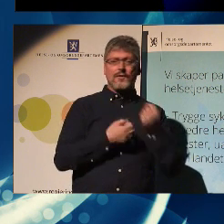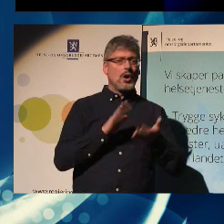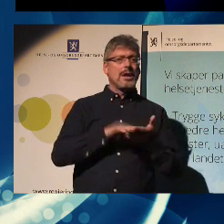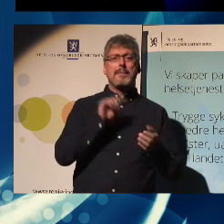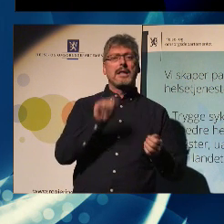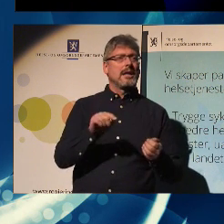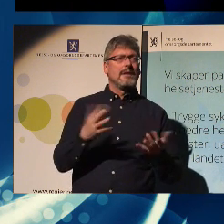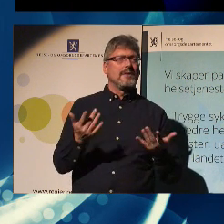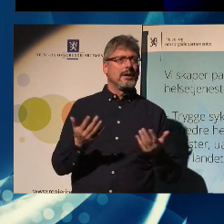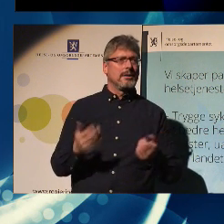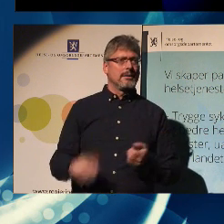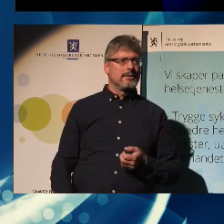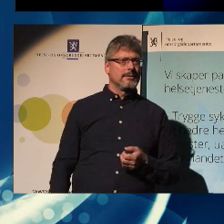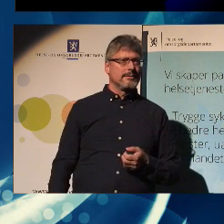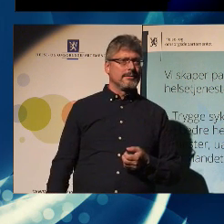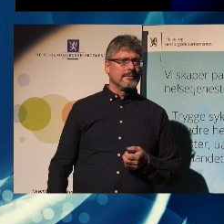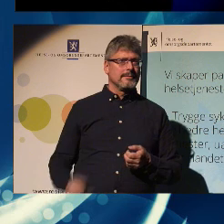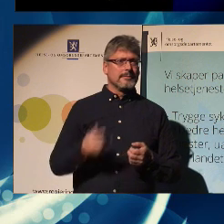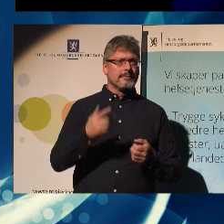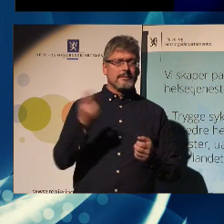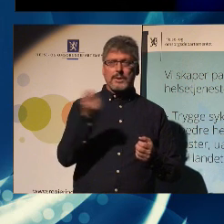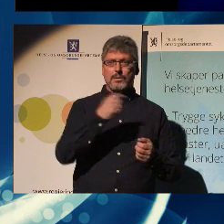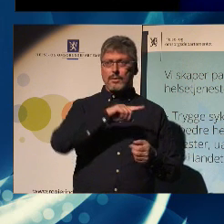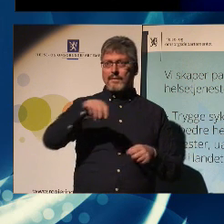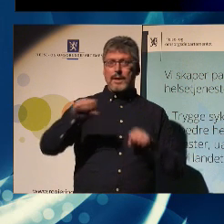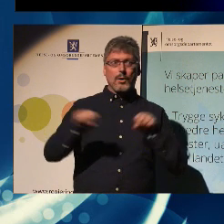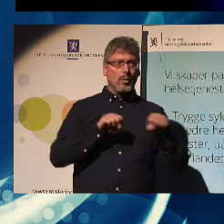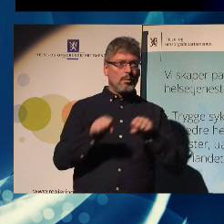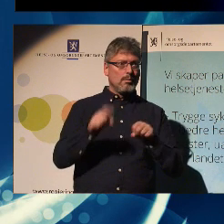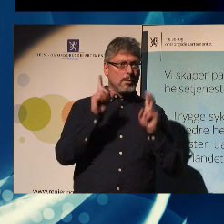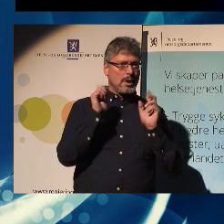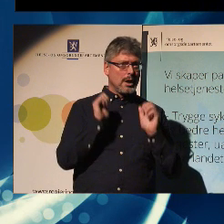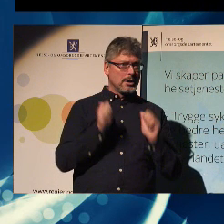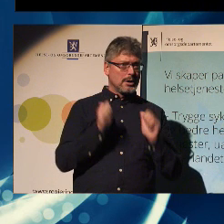den? Det noe som vi i kommunene skal håndtere det også?